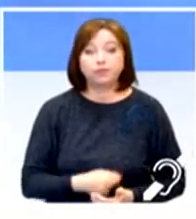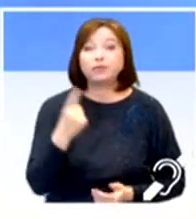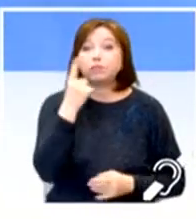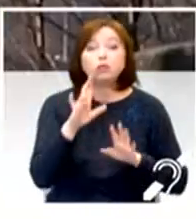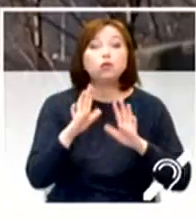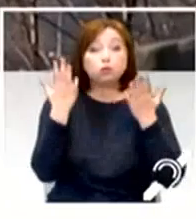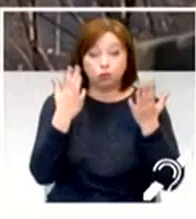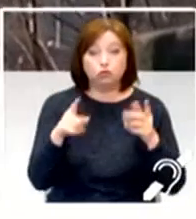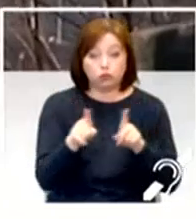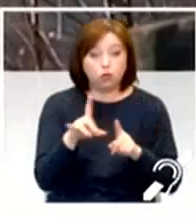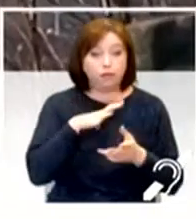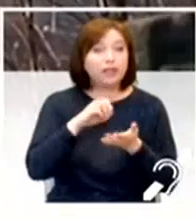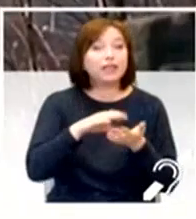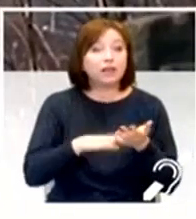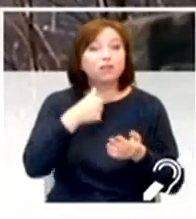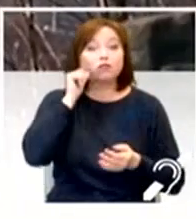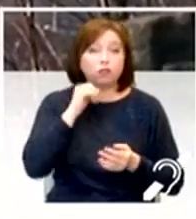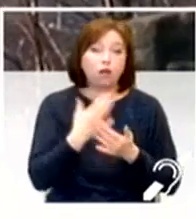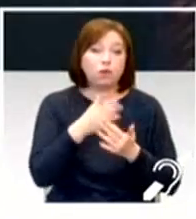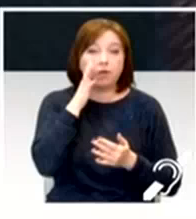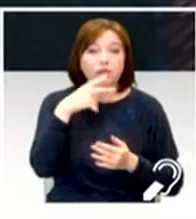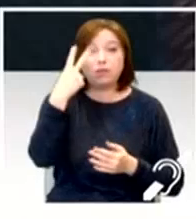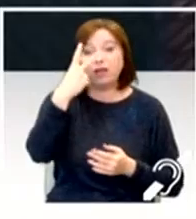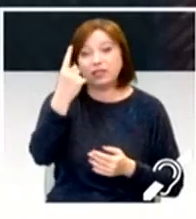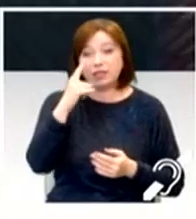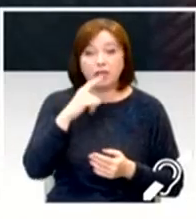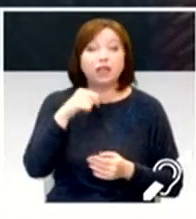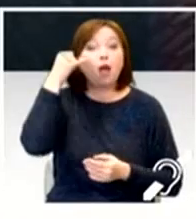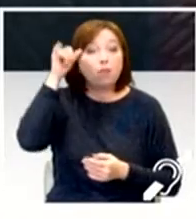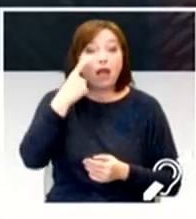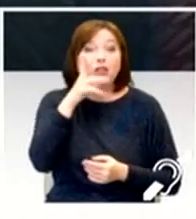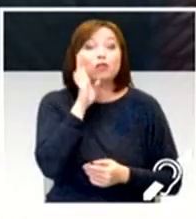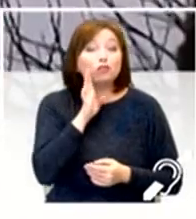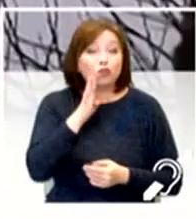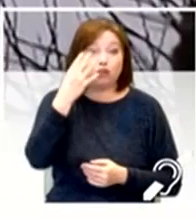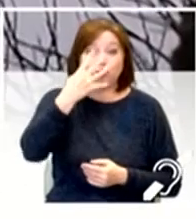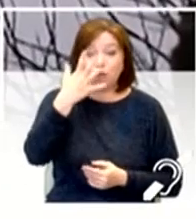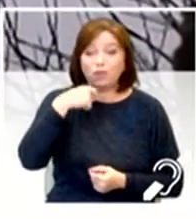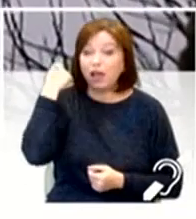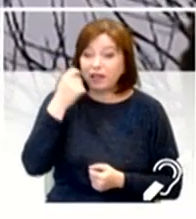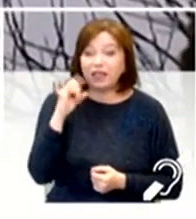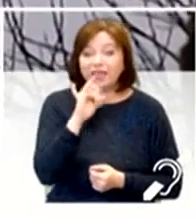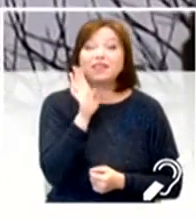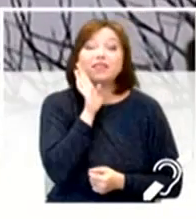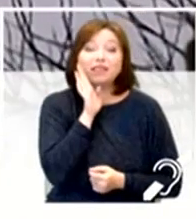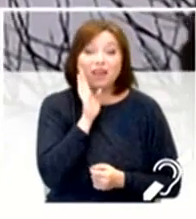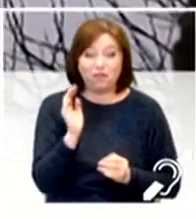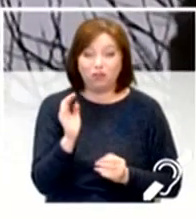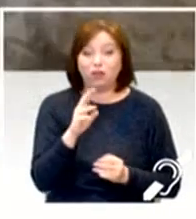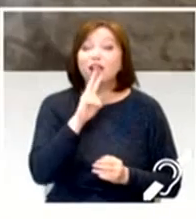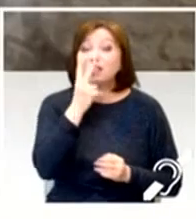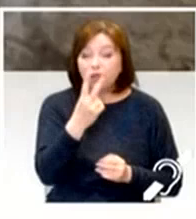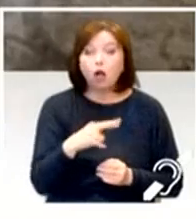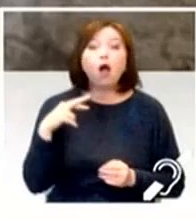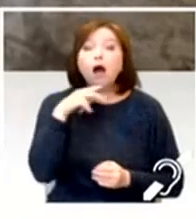Primul caz de acest fel s-a înregistrat ieri în jurul orei 21 la Bălți, unde o femeie de 45 de ani și o fetiță de 2 ani